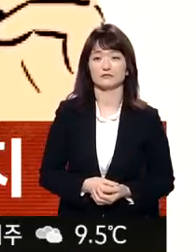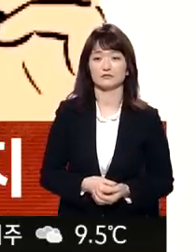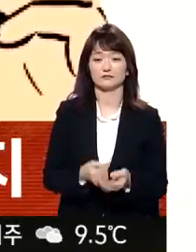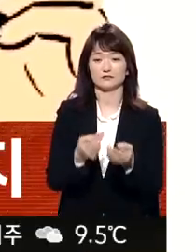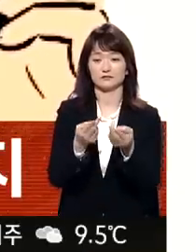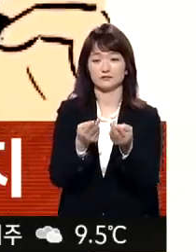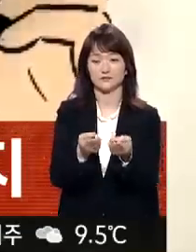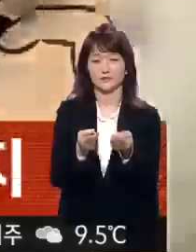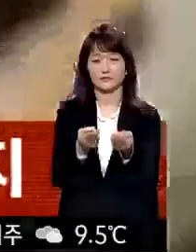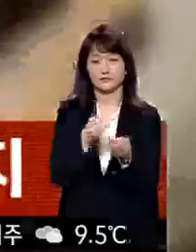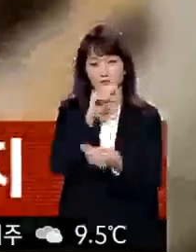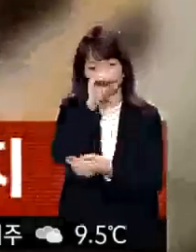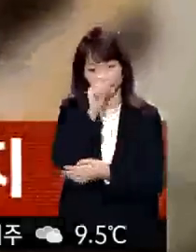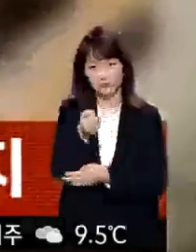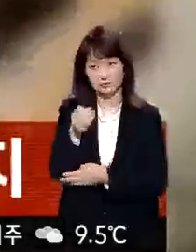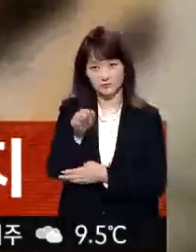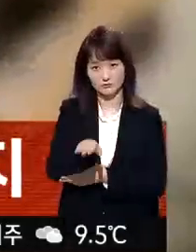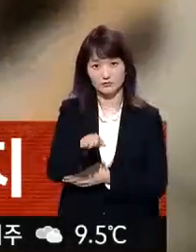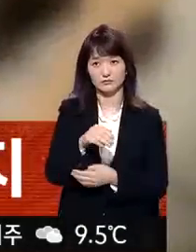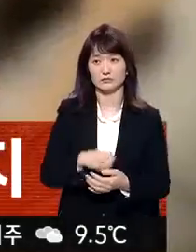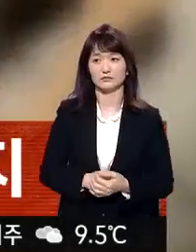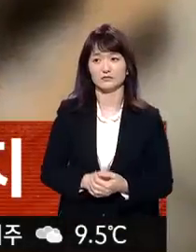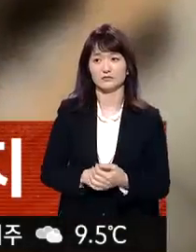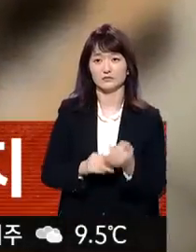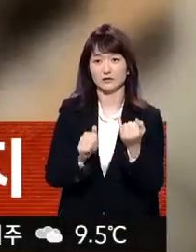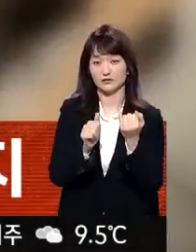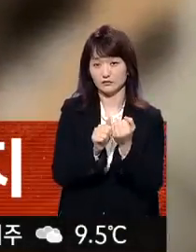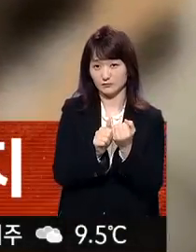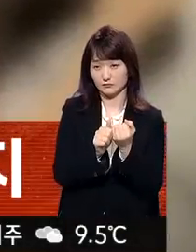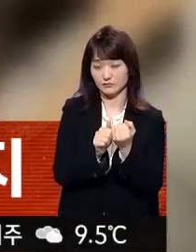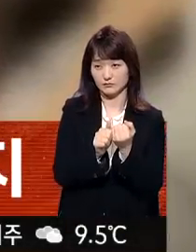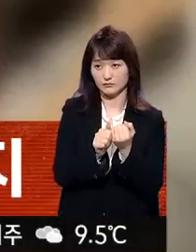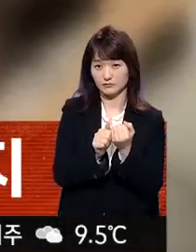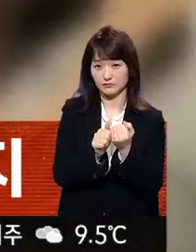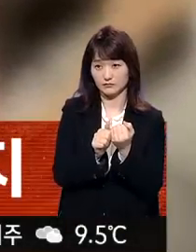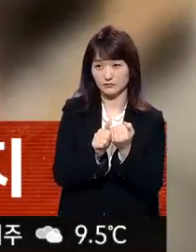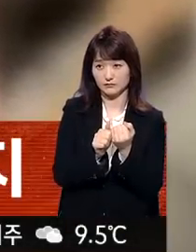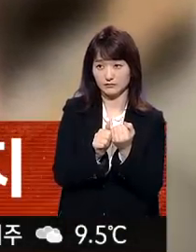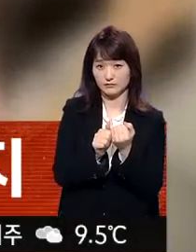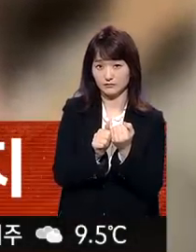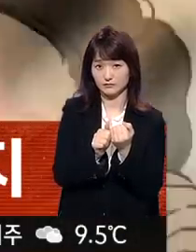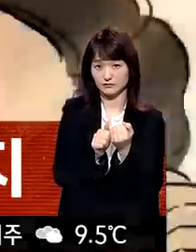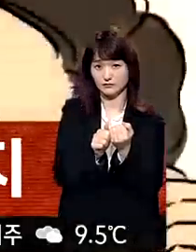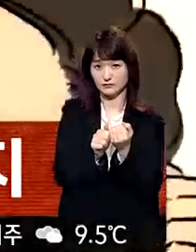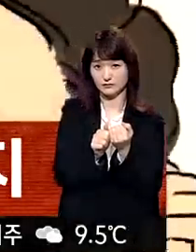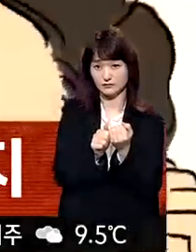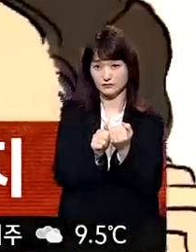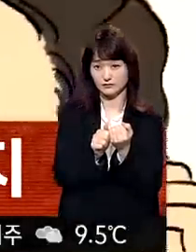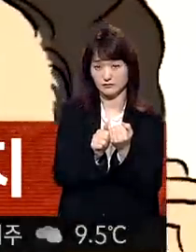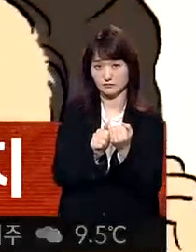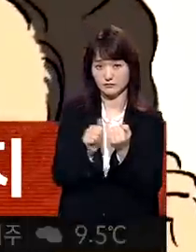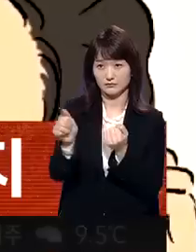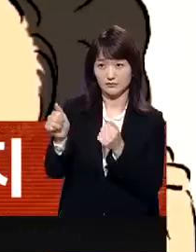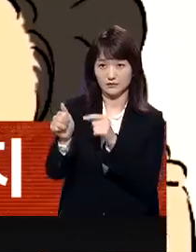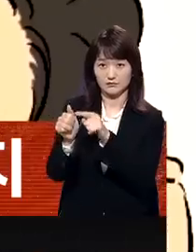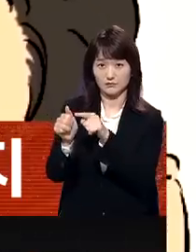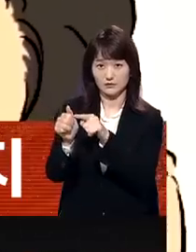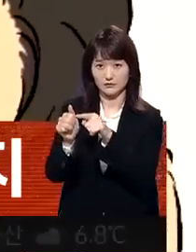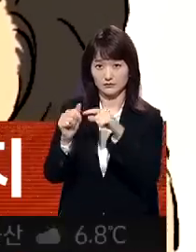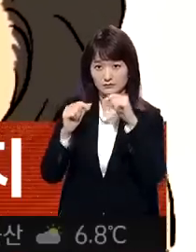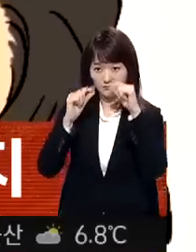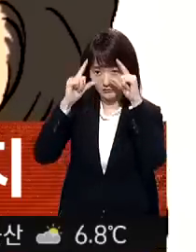그런데 아, 그렇다면 저 배우자가 평소에도 깨어 있을 때도 저렇게 스킨십에